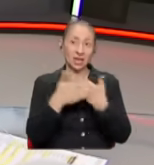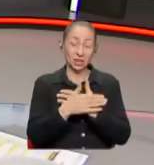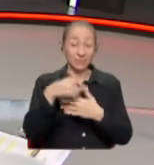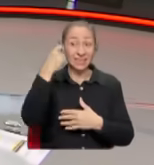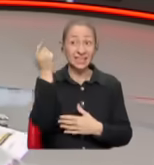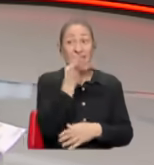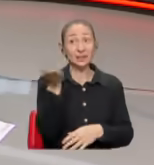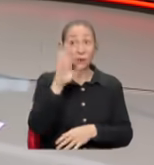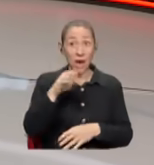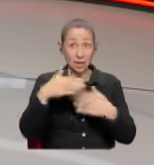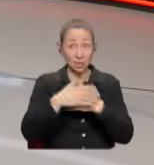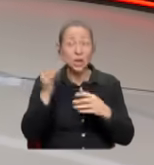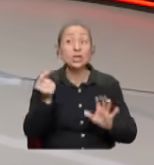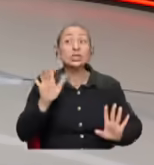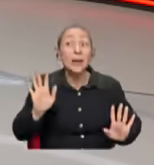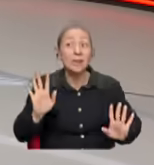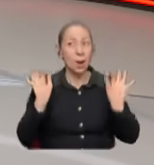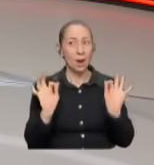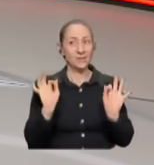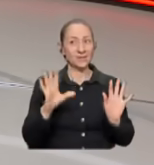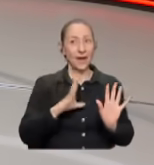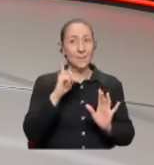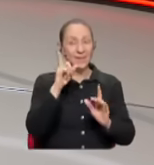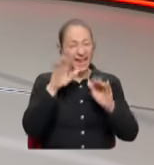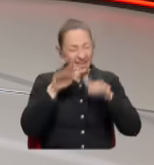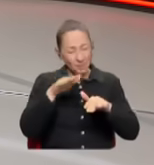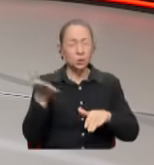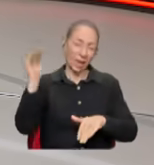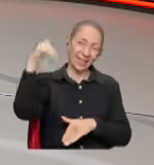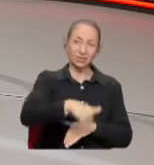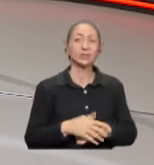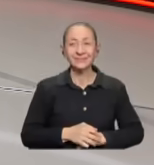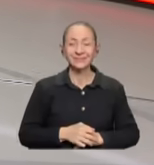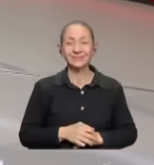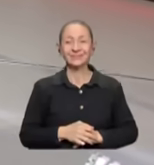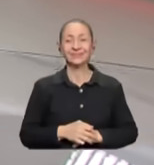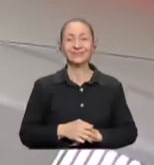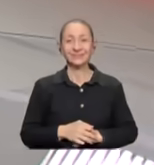diziden sonra orta sayfa akşamı kaçırmayın diyoruz. Bir araya gidiyoruz, bir dakika bölümünde buradayız.